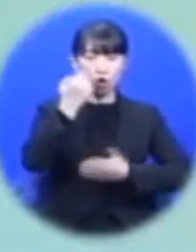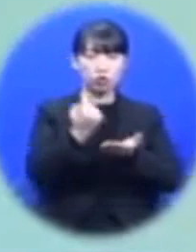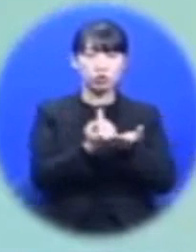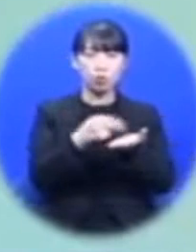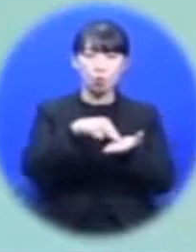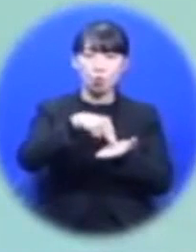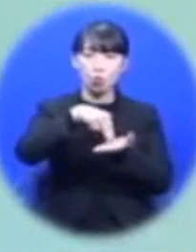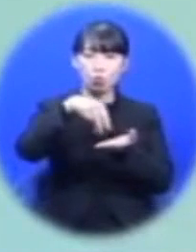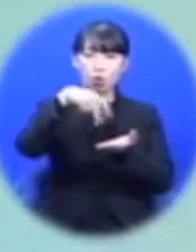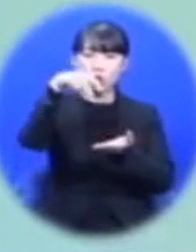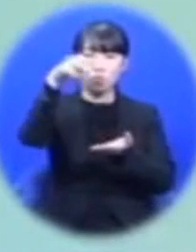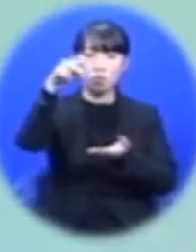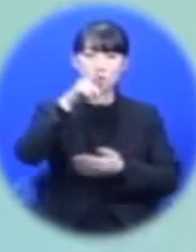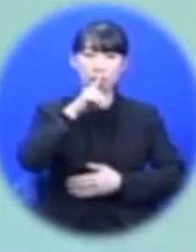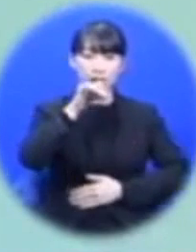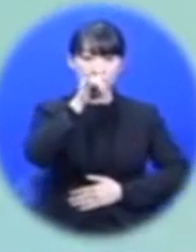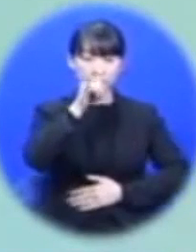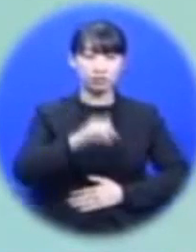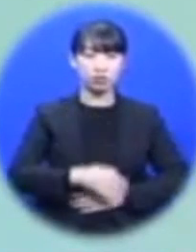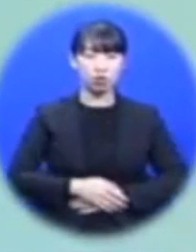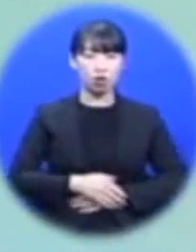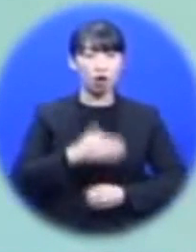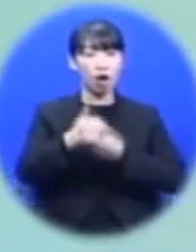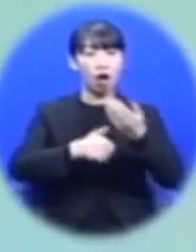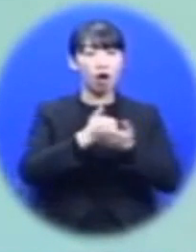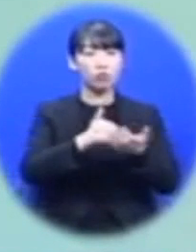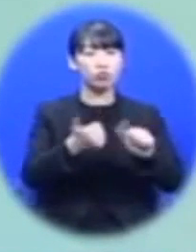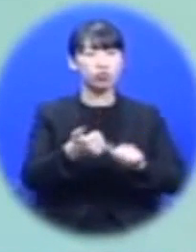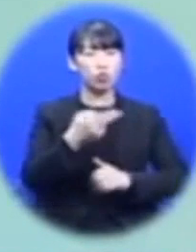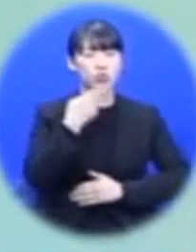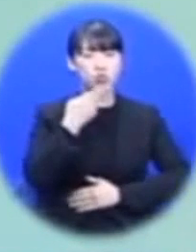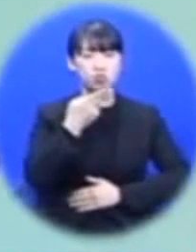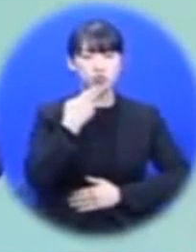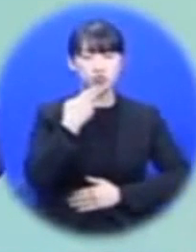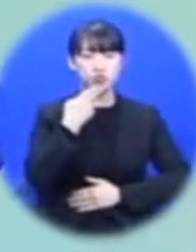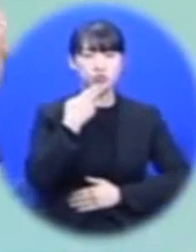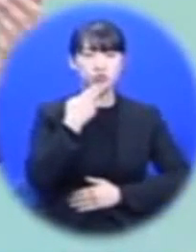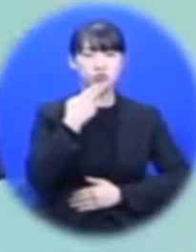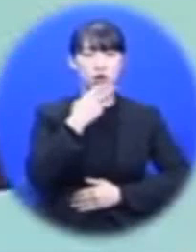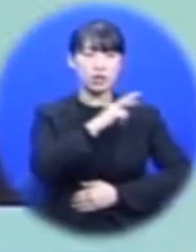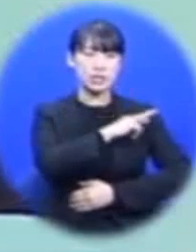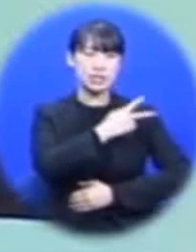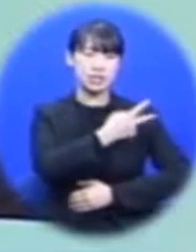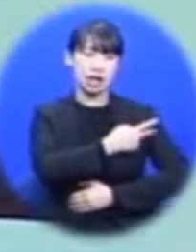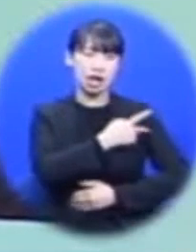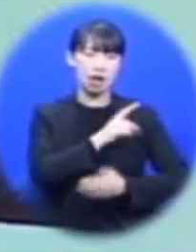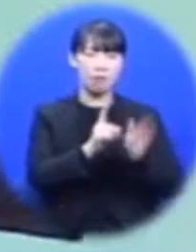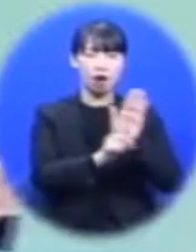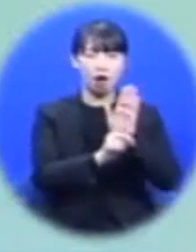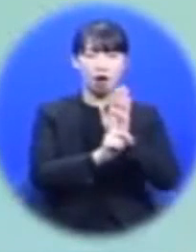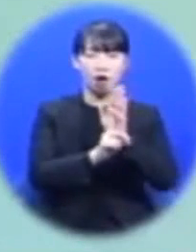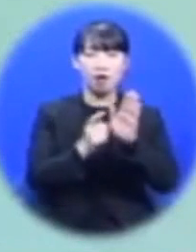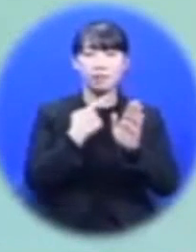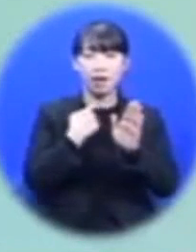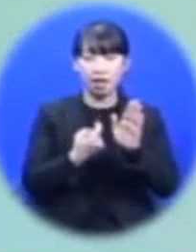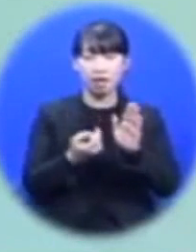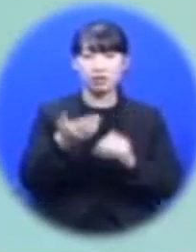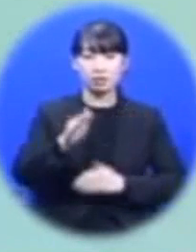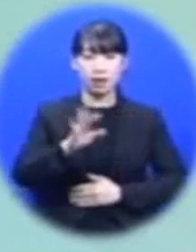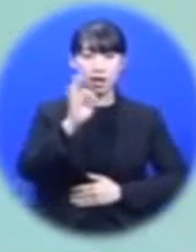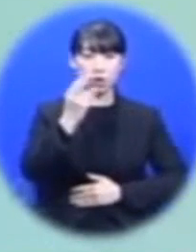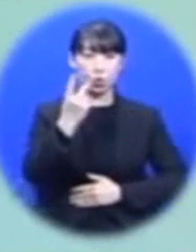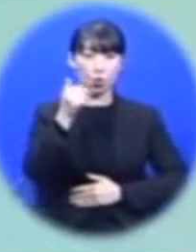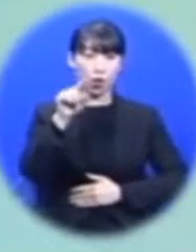떠났다 하나님이 죽으실 수는 없는 일이니까 뭐 그런 수많은 이단들이 나왔지만 요한